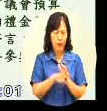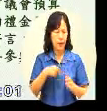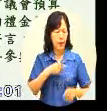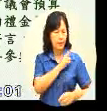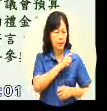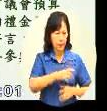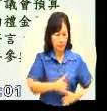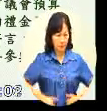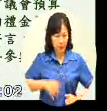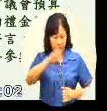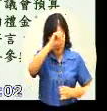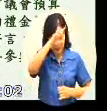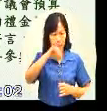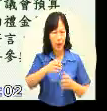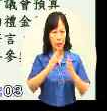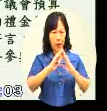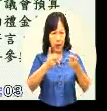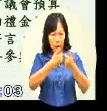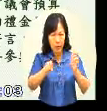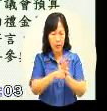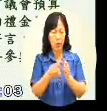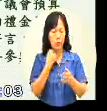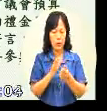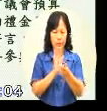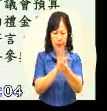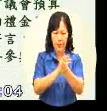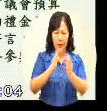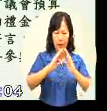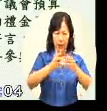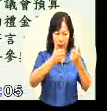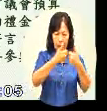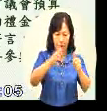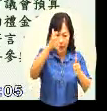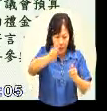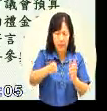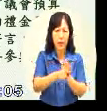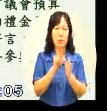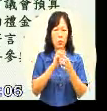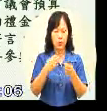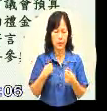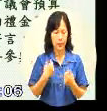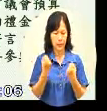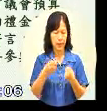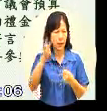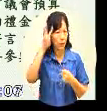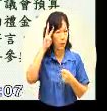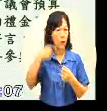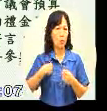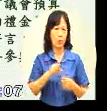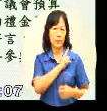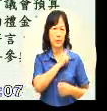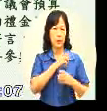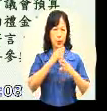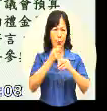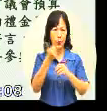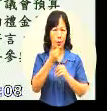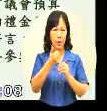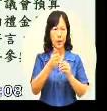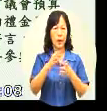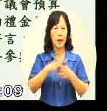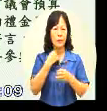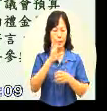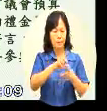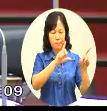员，我一定做康议长的后盾。我在此宣誓，本人萧永达愿遵